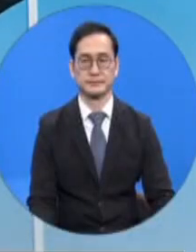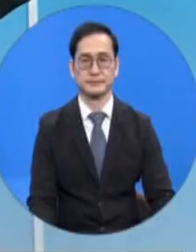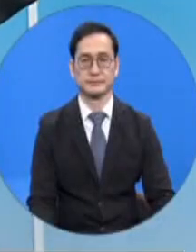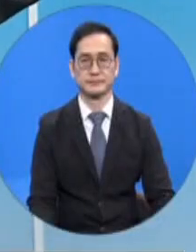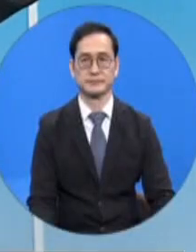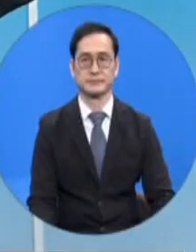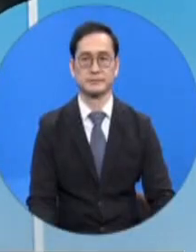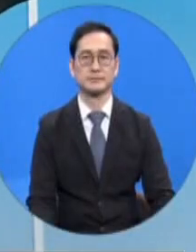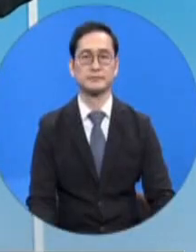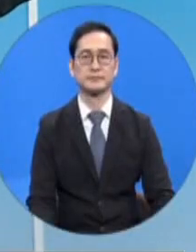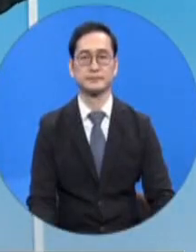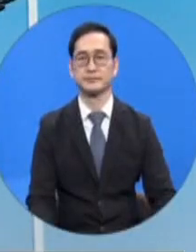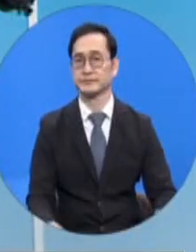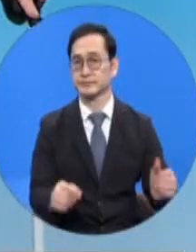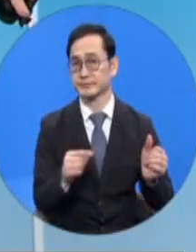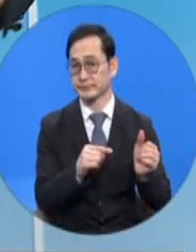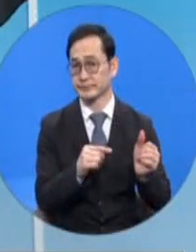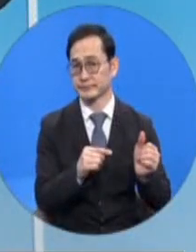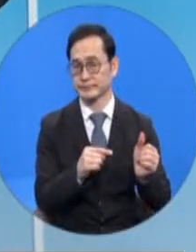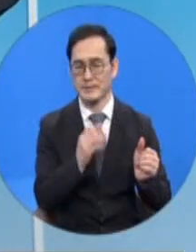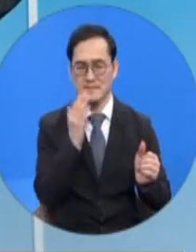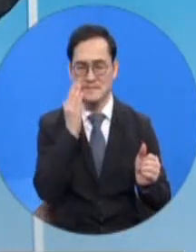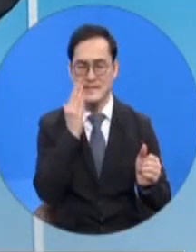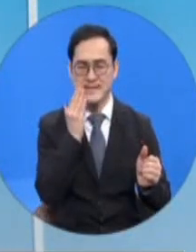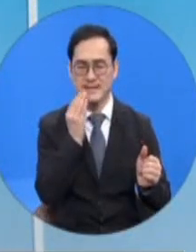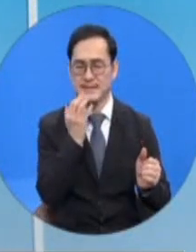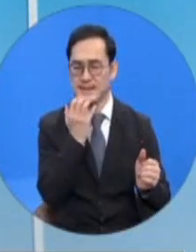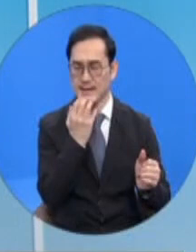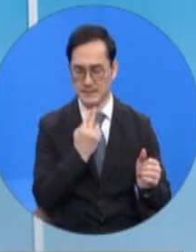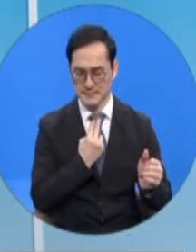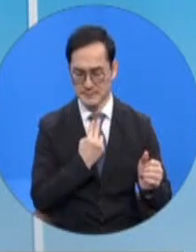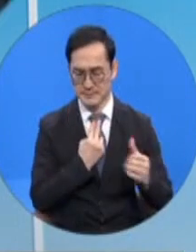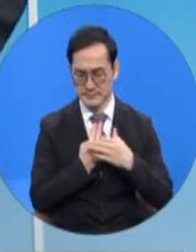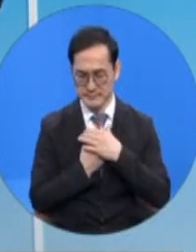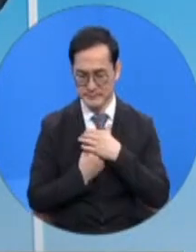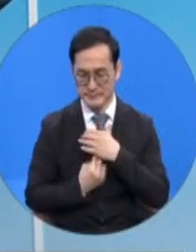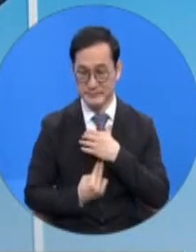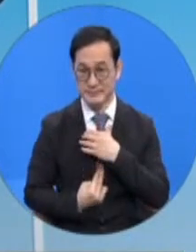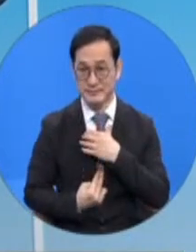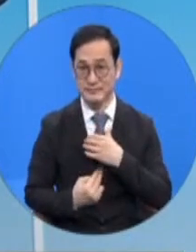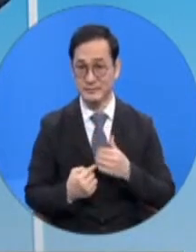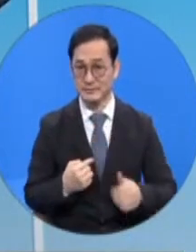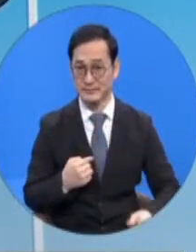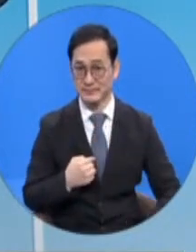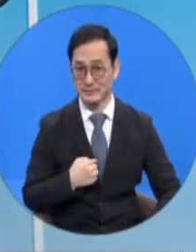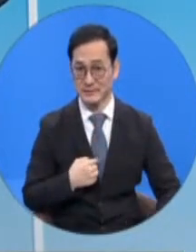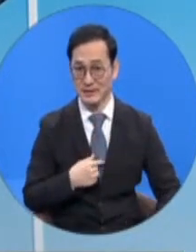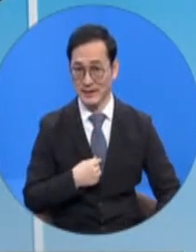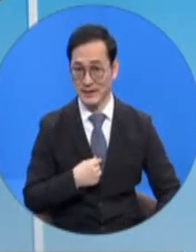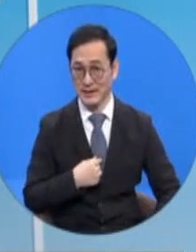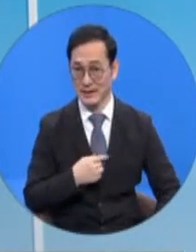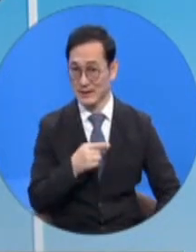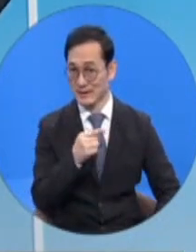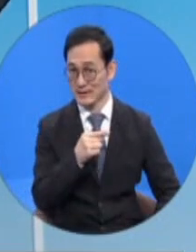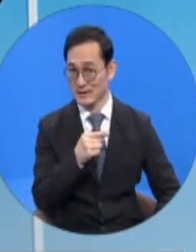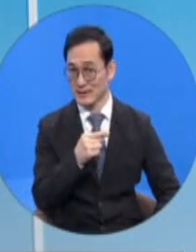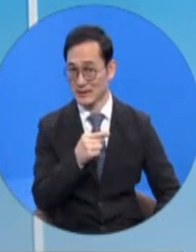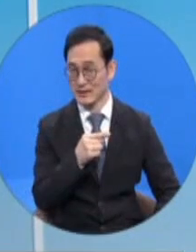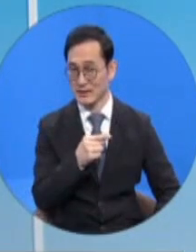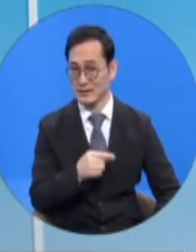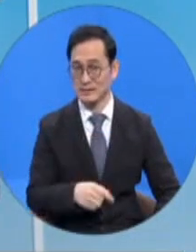화면으로 보신 것처럼 이재명 후보는 짙은 파란색의 줄무늬 넥타이를 메고 나왔는데 혹시 보셨습니까? 자, 이게